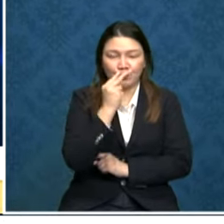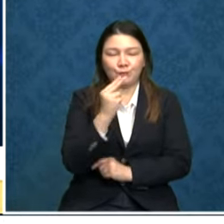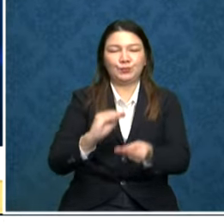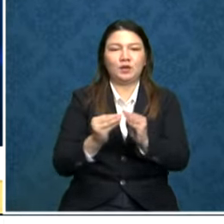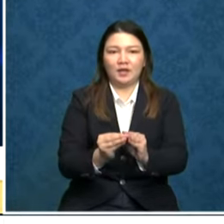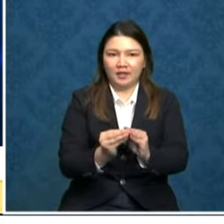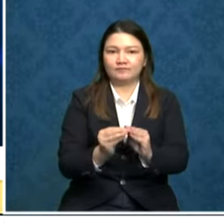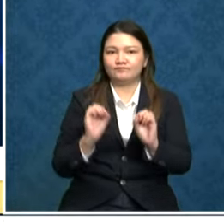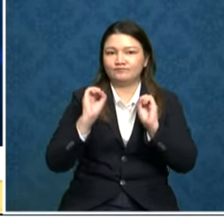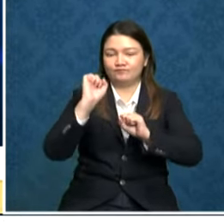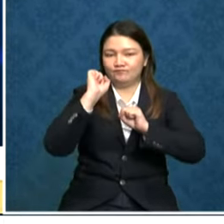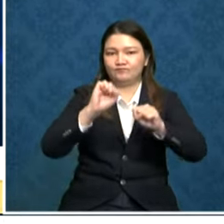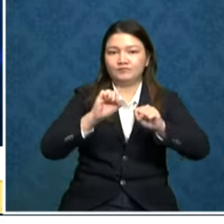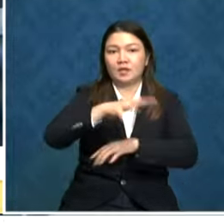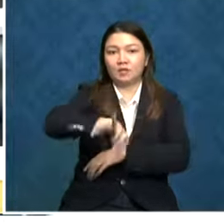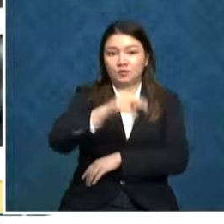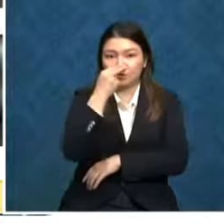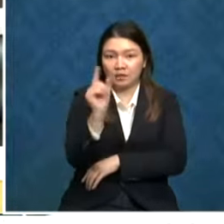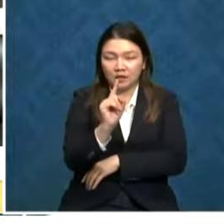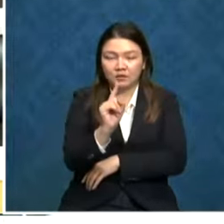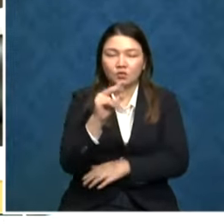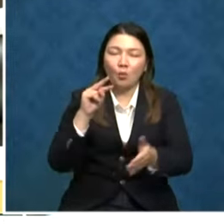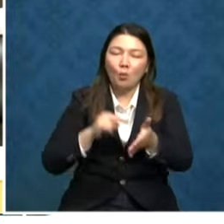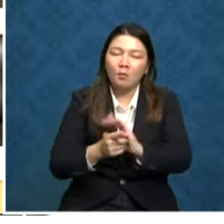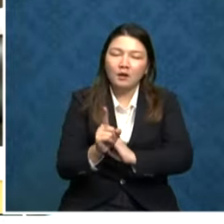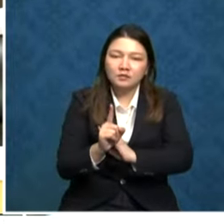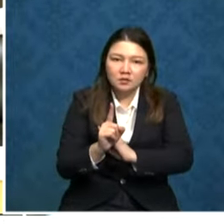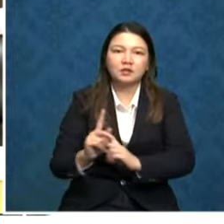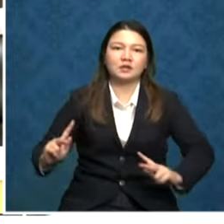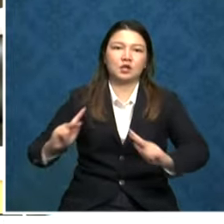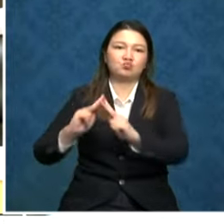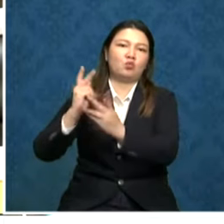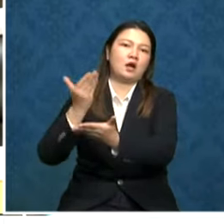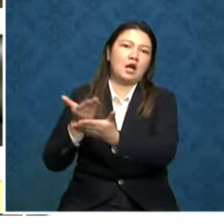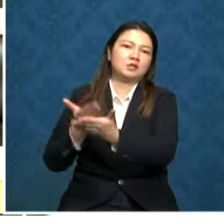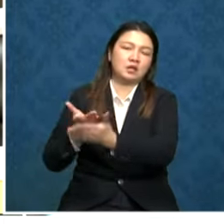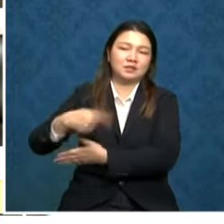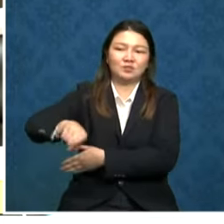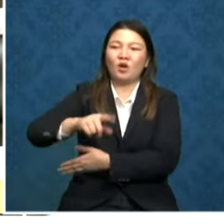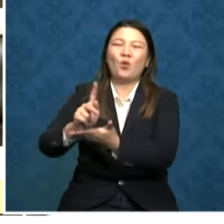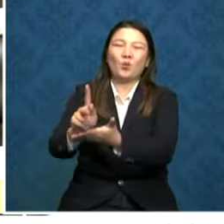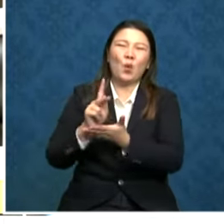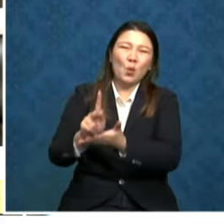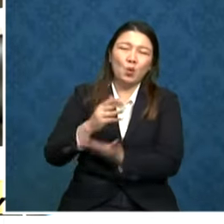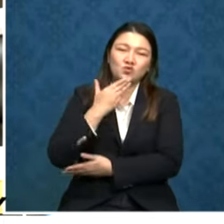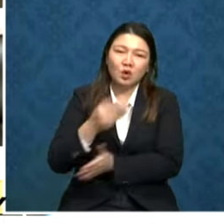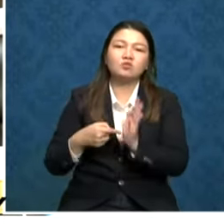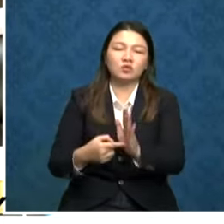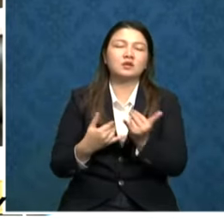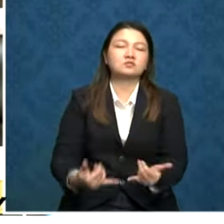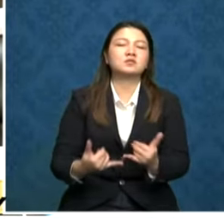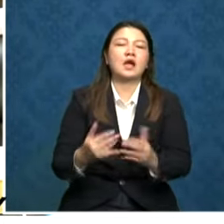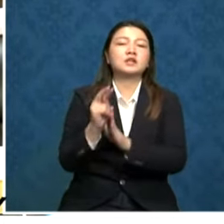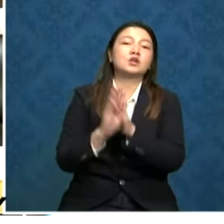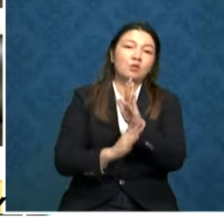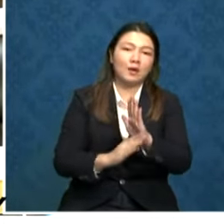ครับกำลังจะบอกถึงปัญหาอะไรของพวกเราครับการขาดพื้นที่ทางการคลังนะครับที่เราพยายามกู้มาจัดทำนโยบายต่างๆอย่างเช่นนโยบายดิจิตอล wallet